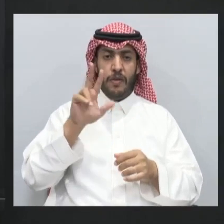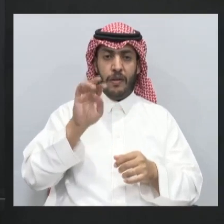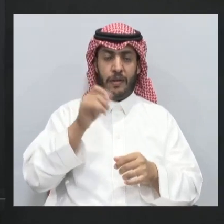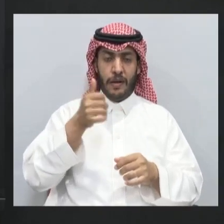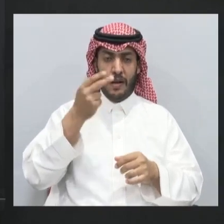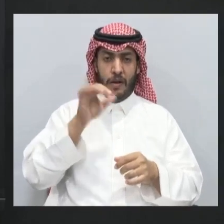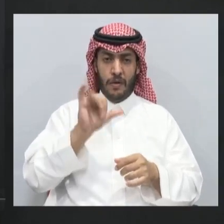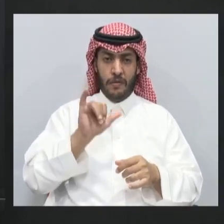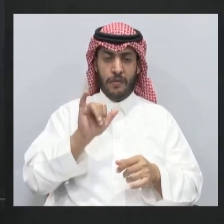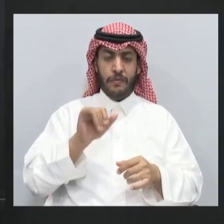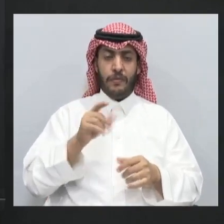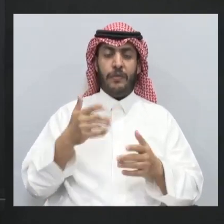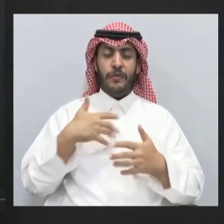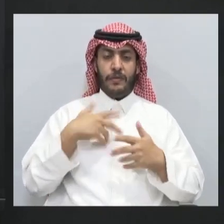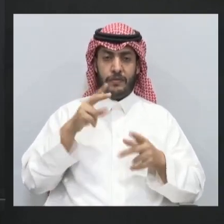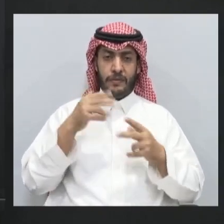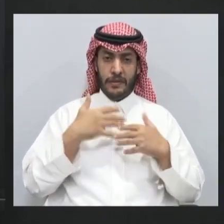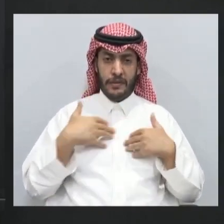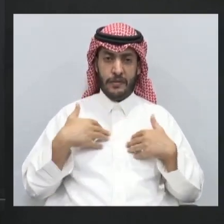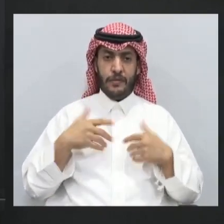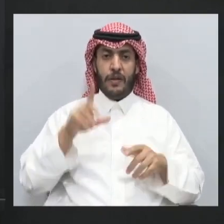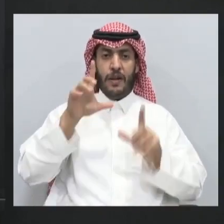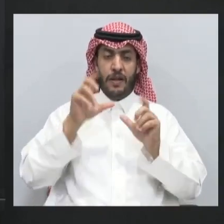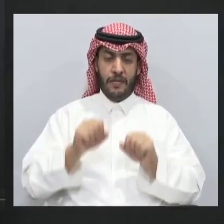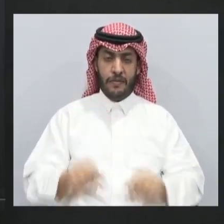زميلي الاستاذ معاذ القرعاوي تقبله تحياتنا في امان الله